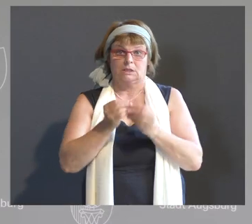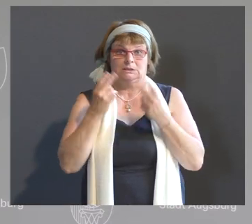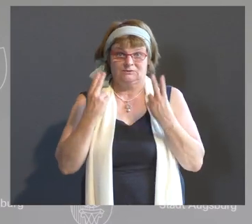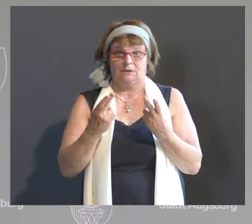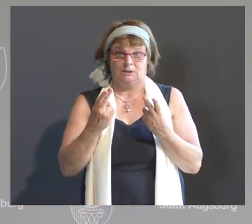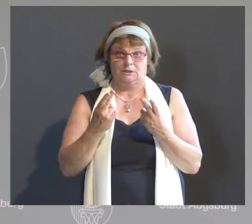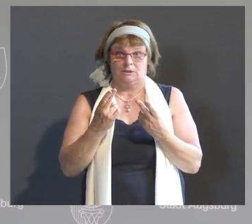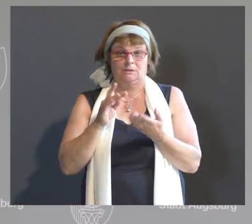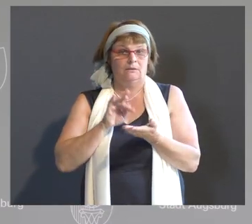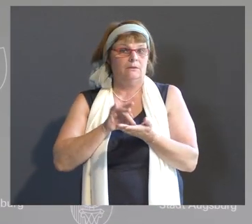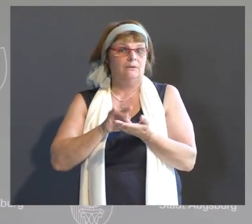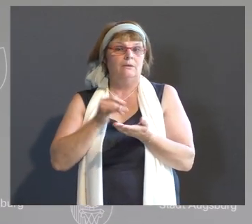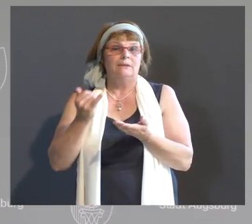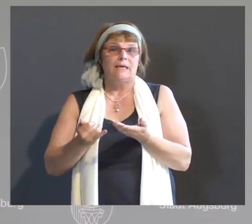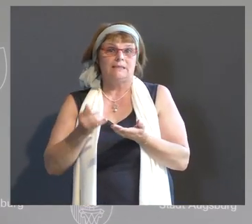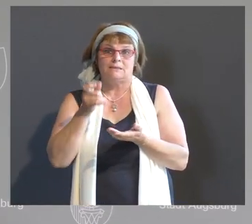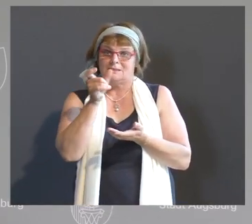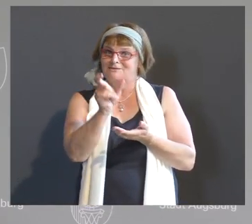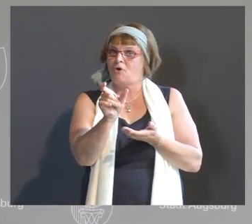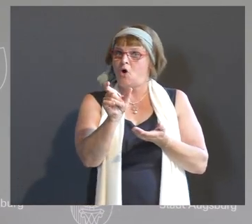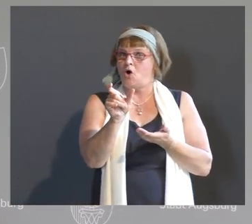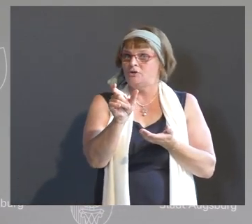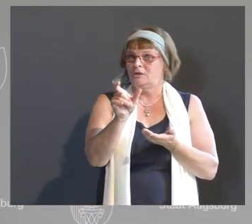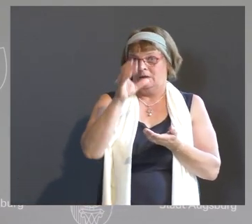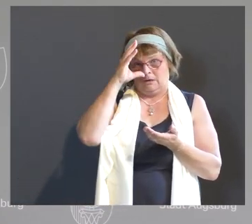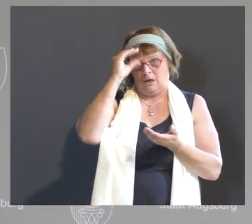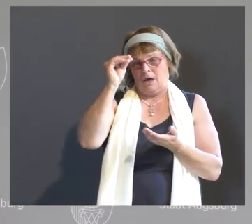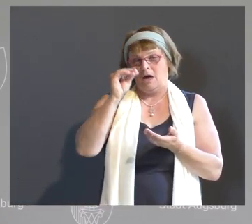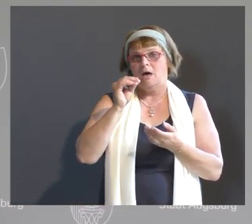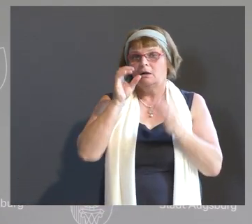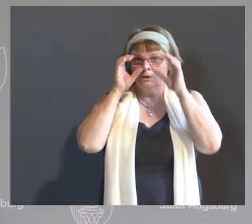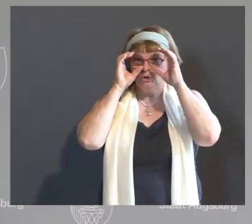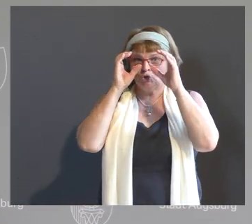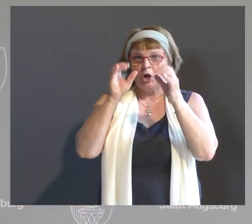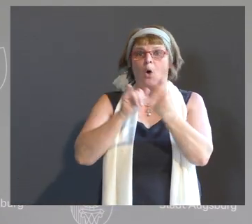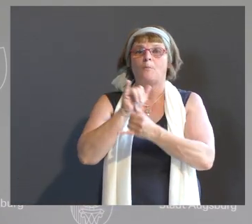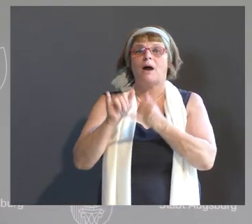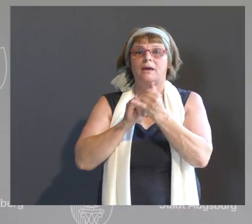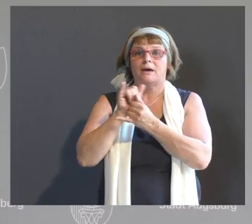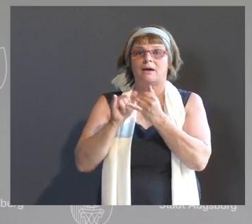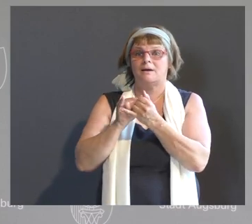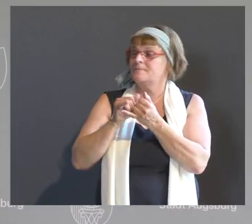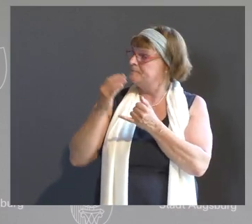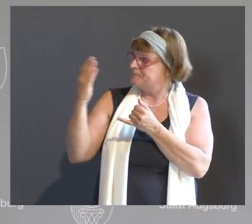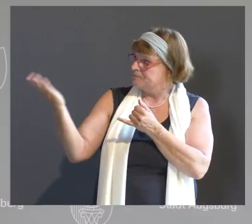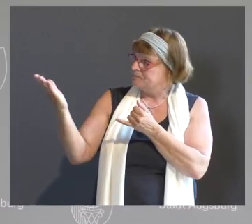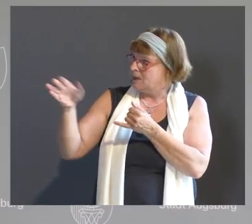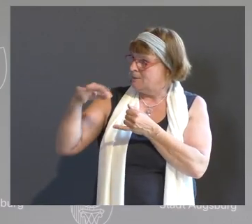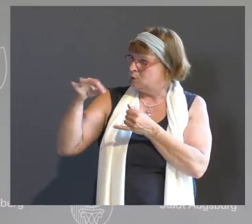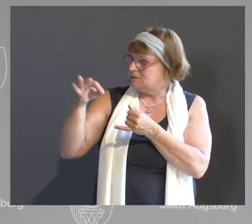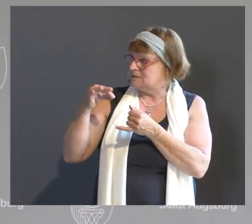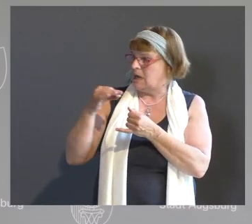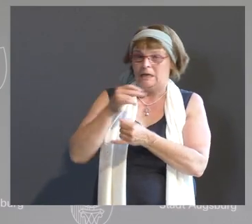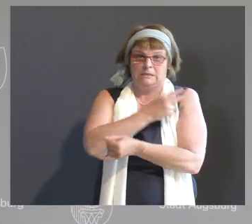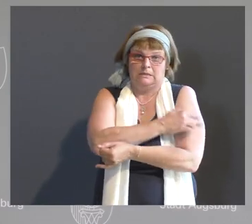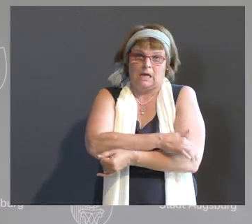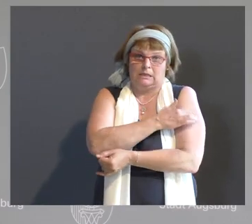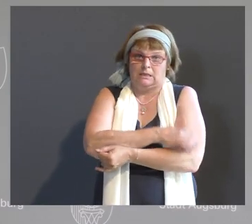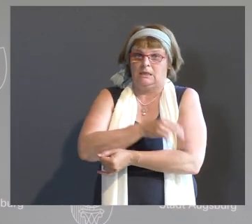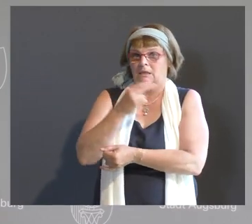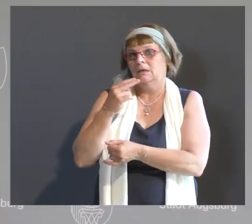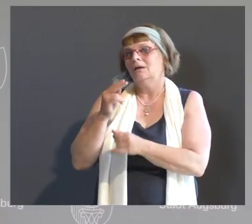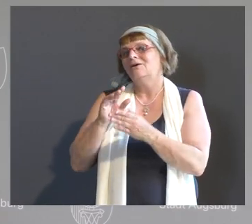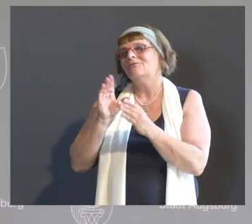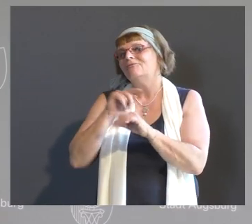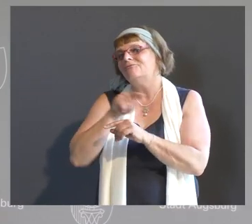das Wort an Herrn Schaumeier übergeben, der das Wochenende aus polizeilicher Sicht vom Einsatz von den Maßnahmen reflektiert. Ganz